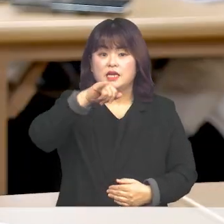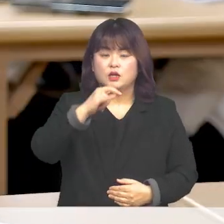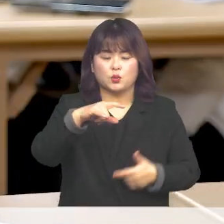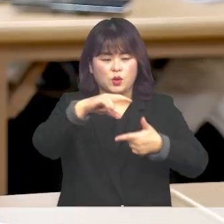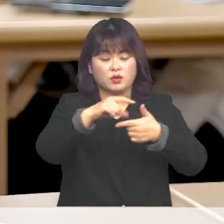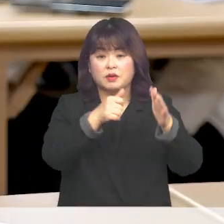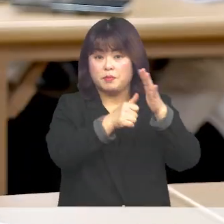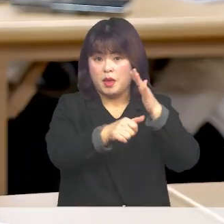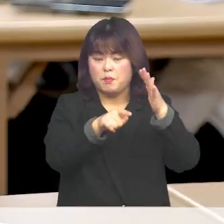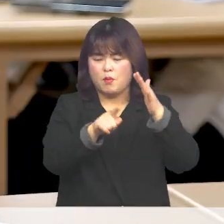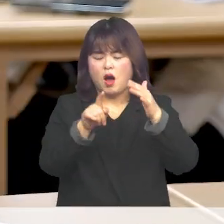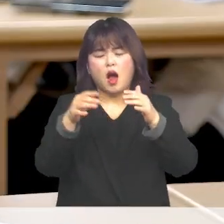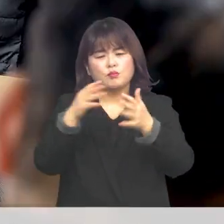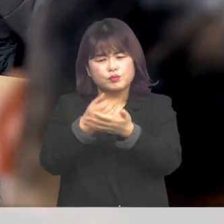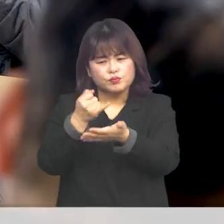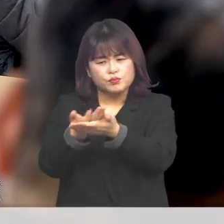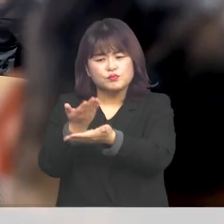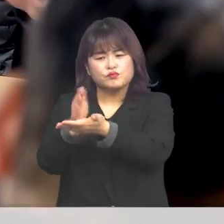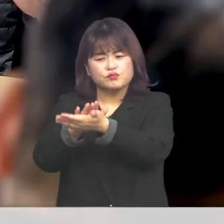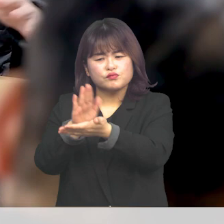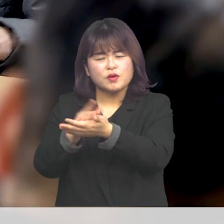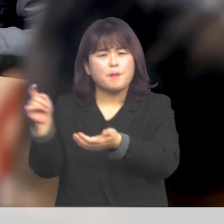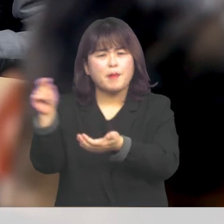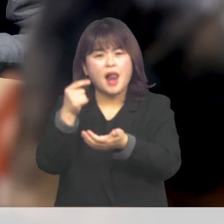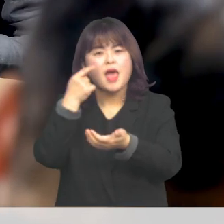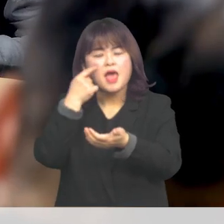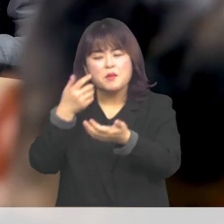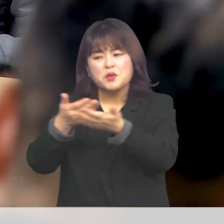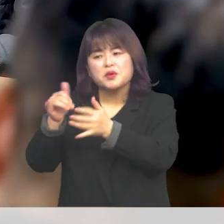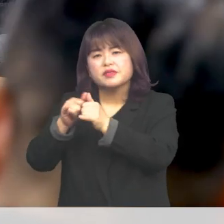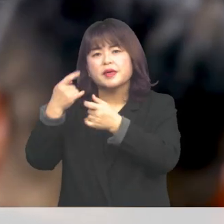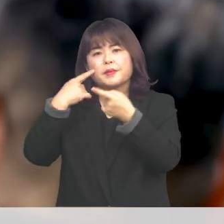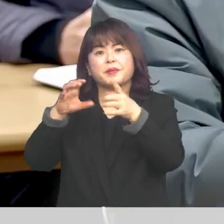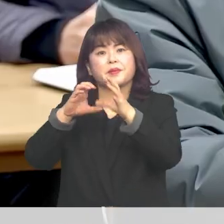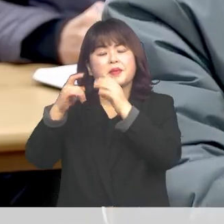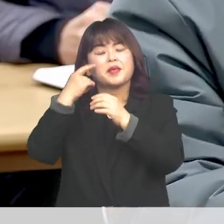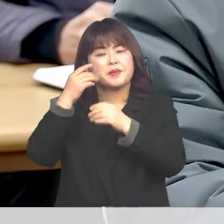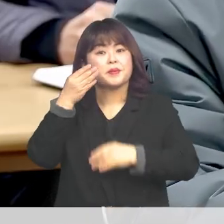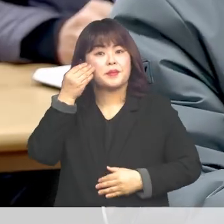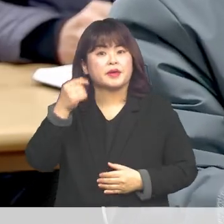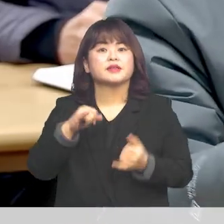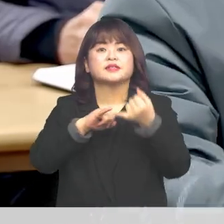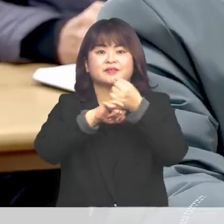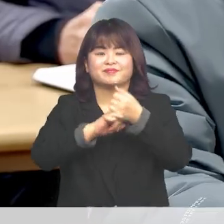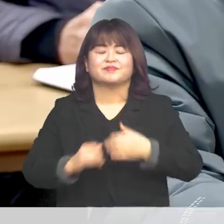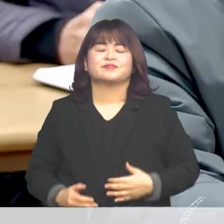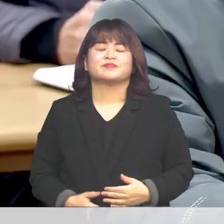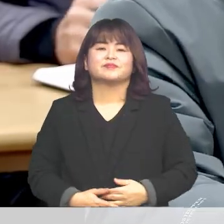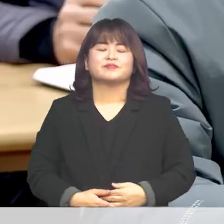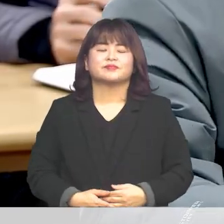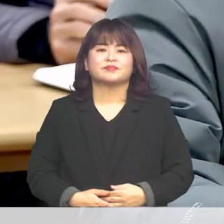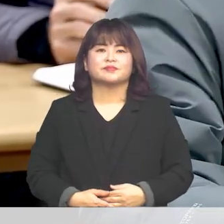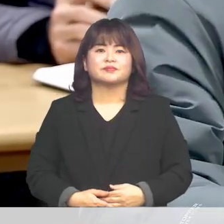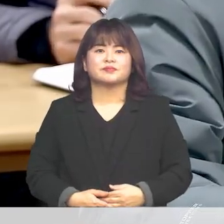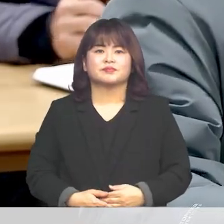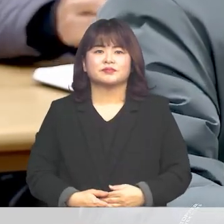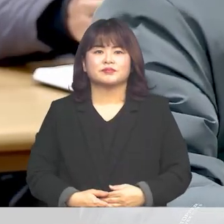이기동 경남기업 대표이사는 하자보수의 속도를 내고 입주 예정자들과의 소통도 잘 진행하겠다고